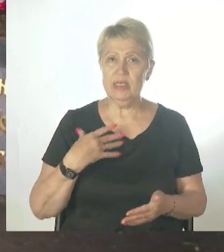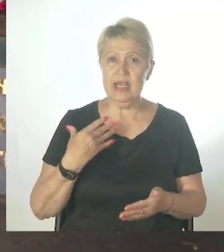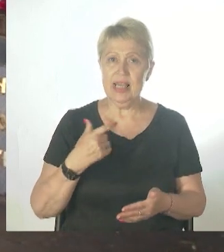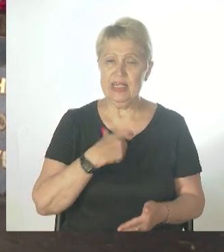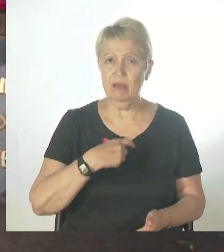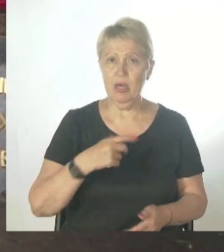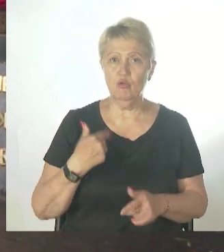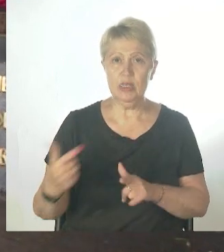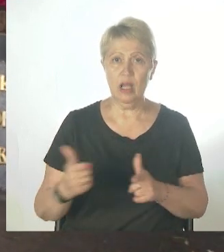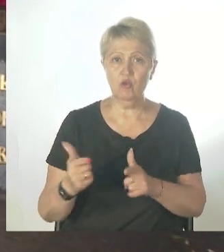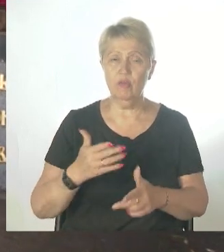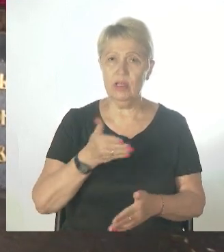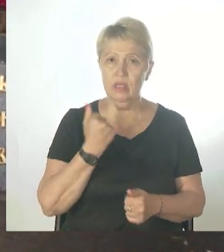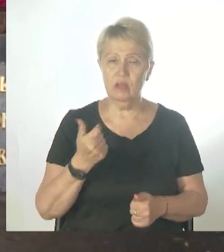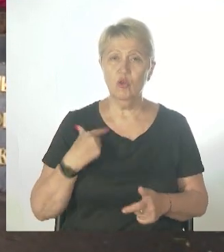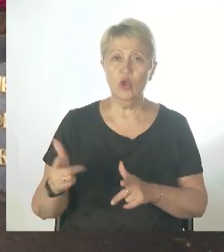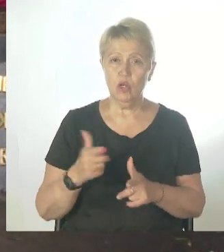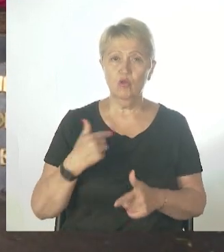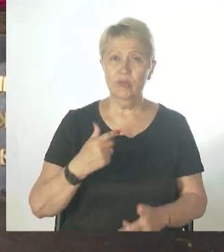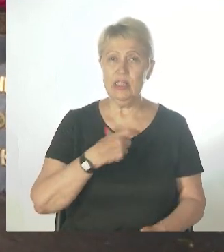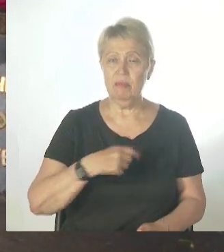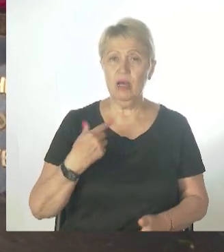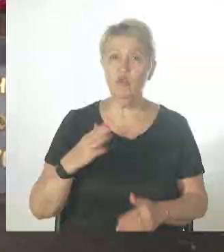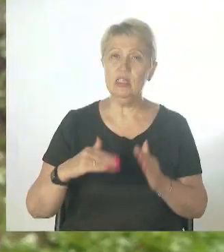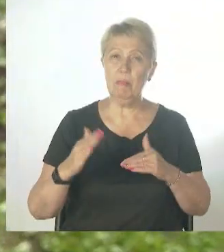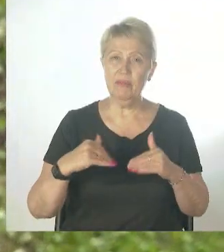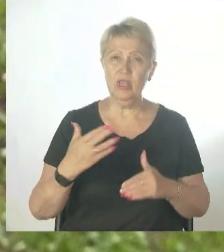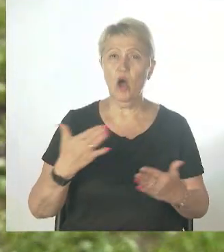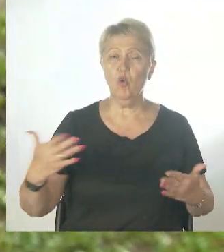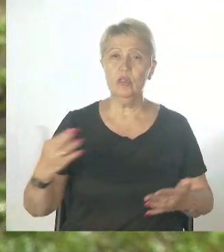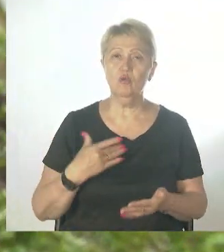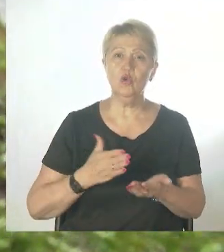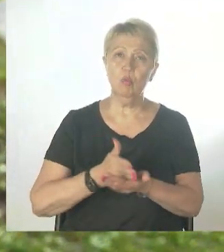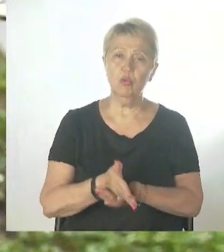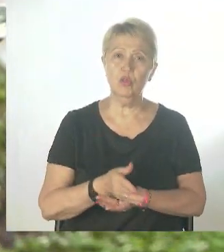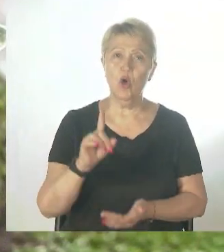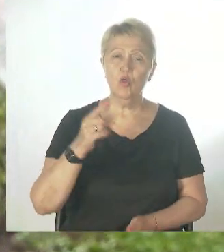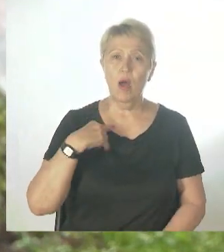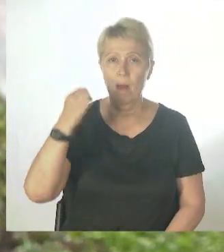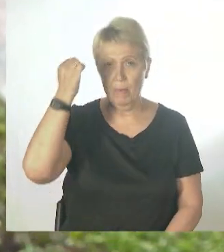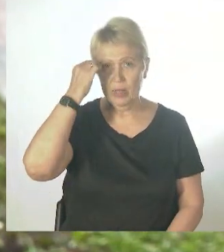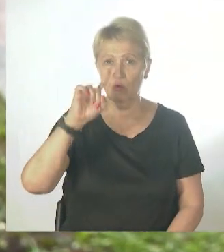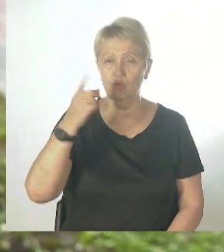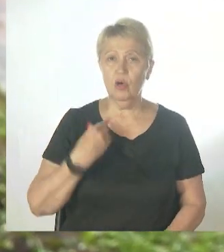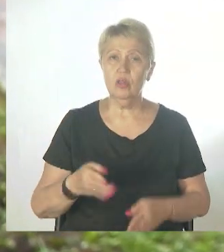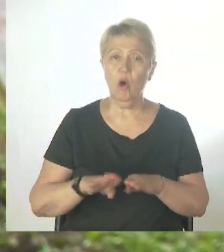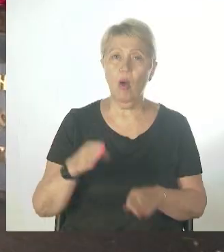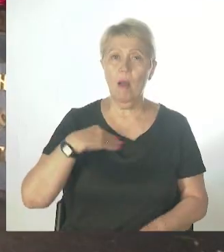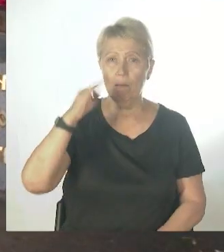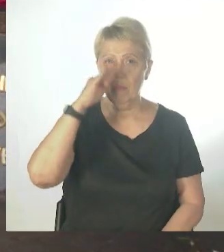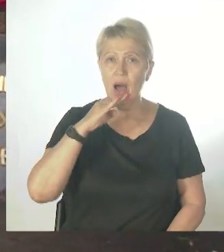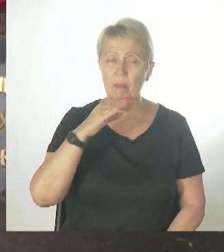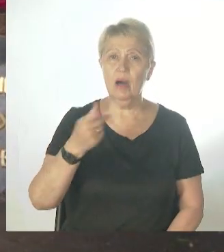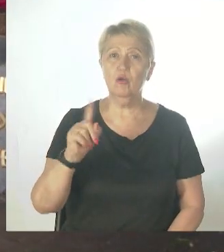себя к профессии, к какому-то пути в этой жизни. Но понятие о том, кто такой папа, кто такая мама, муж и